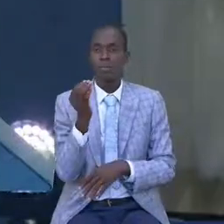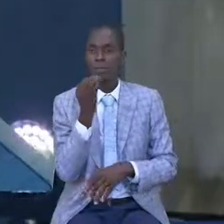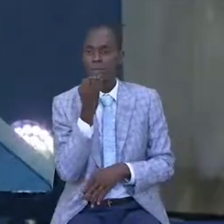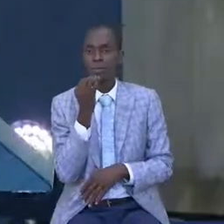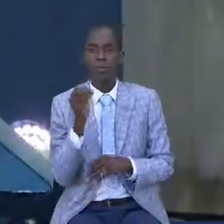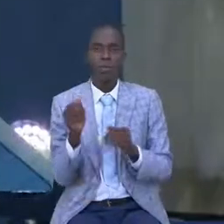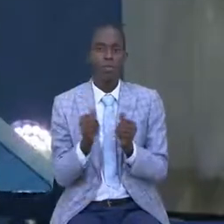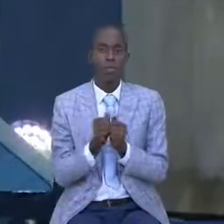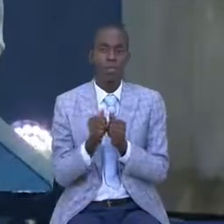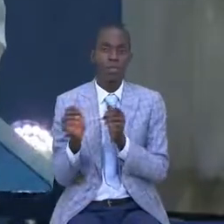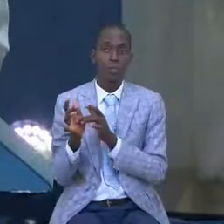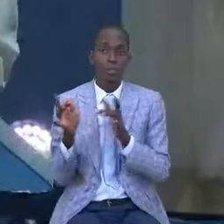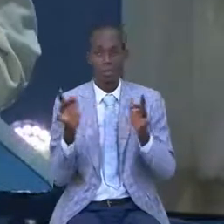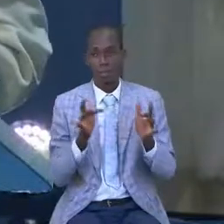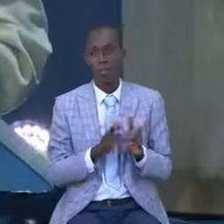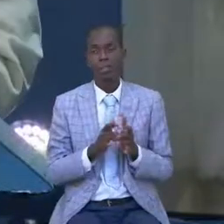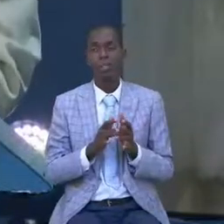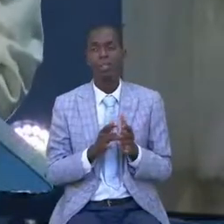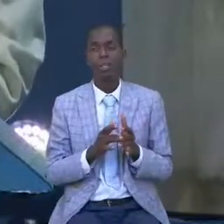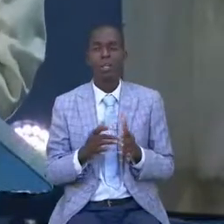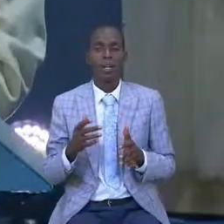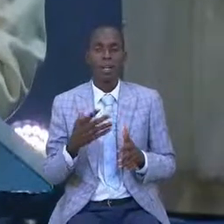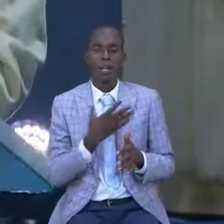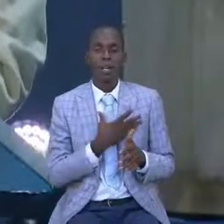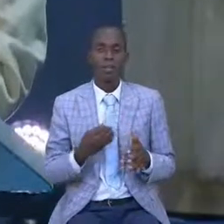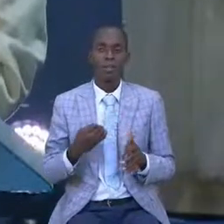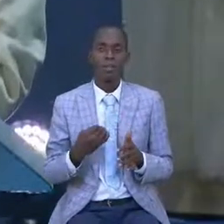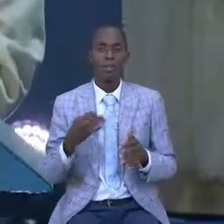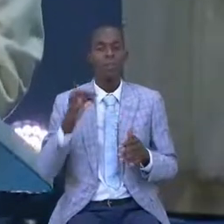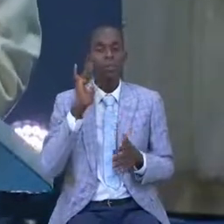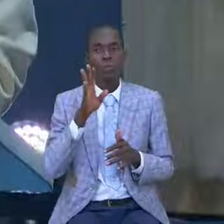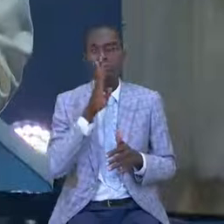Il y a aussi un banquet